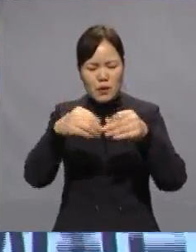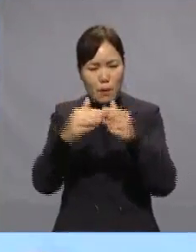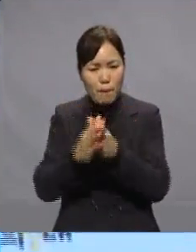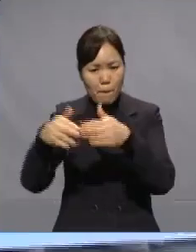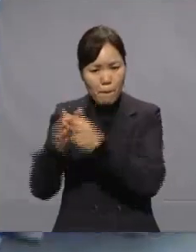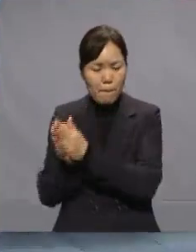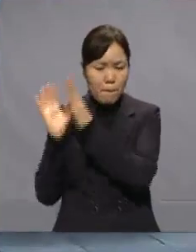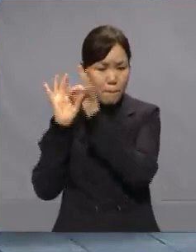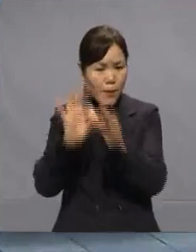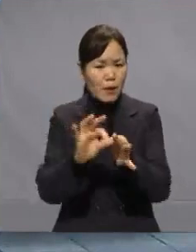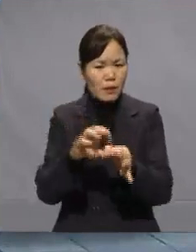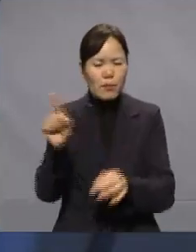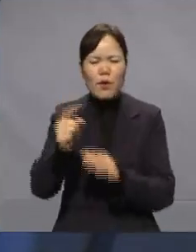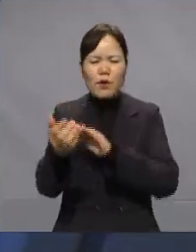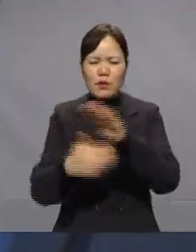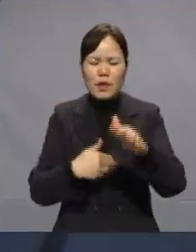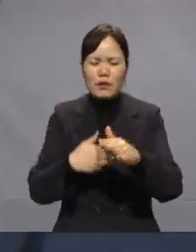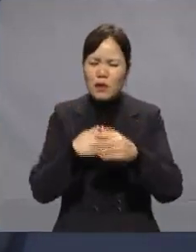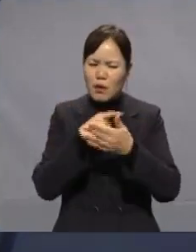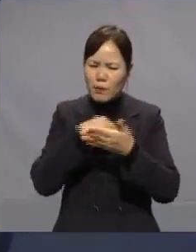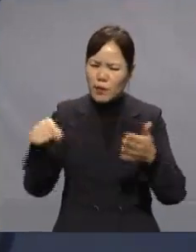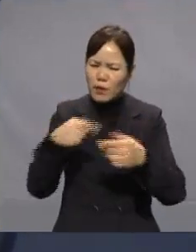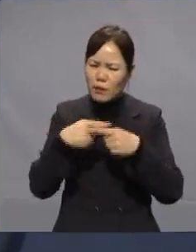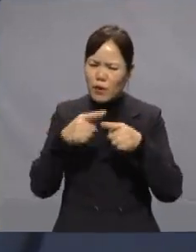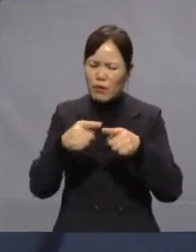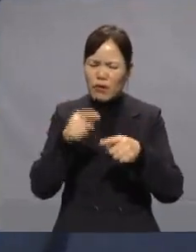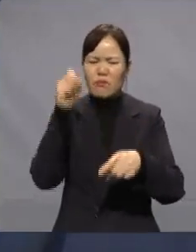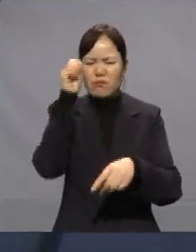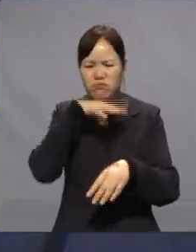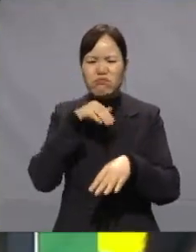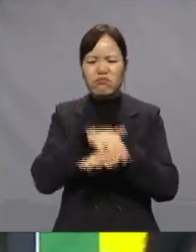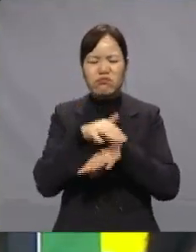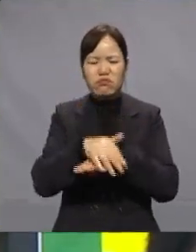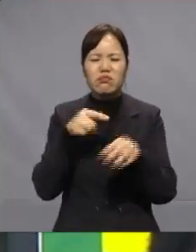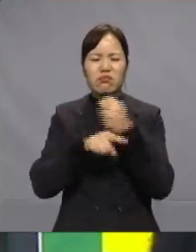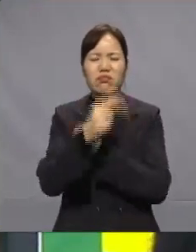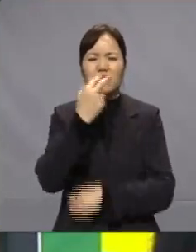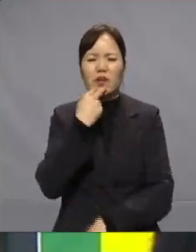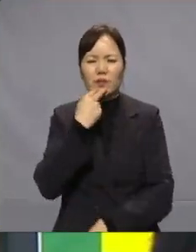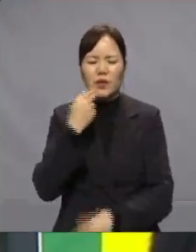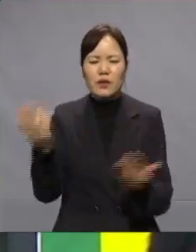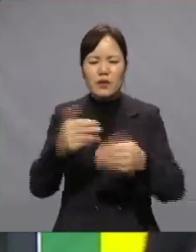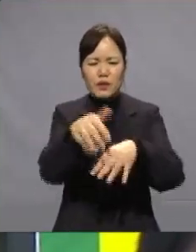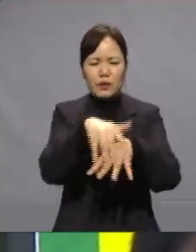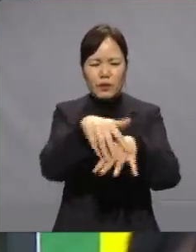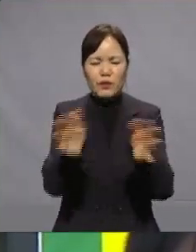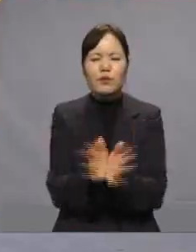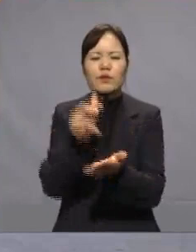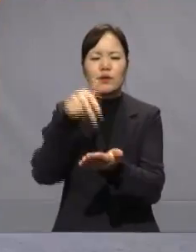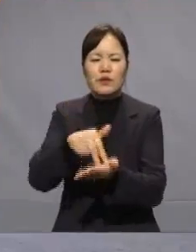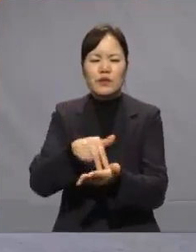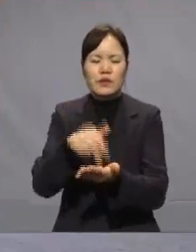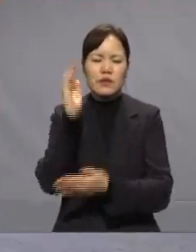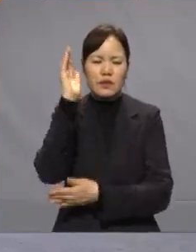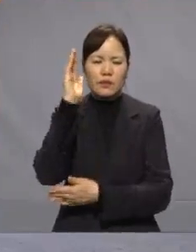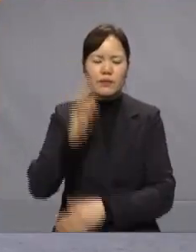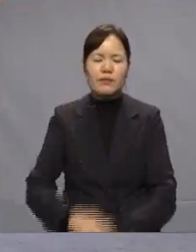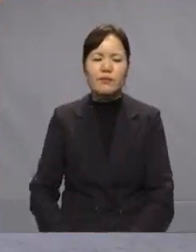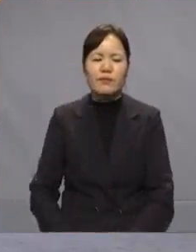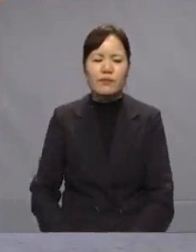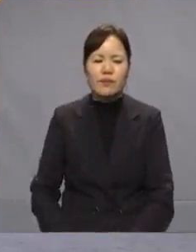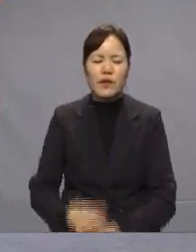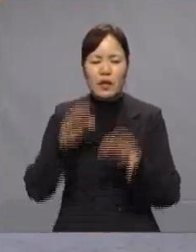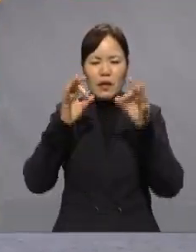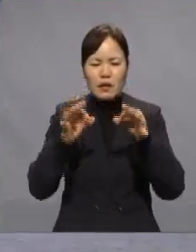이어지고 있다는 건 사전 영향 평가 자체가 형식적이고 무의미하다는게 노조측 반론입니다 금융당국은